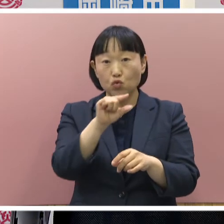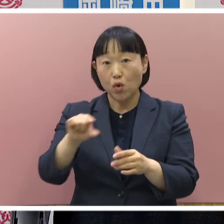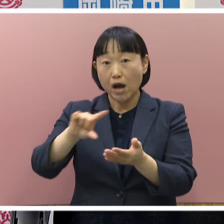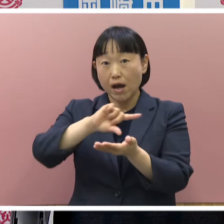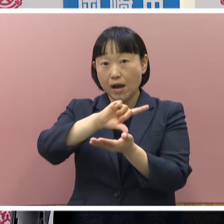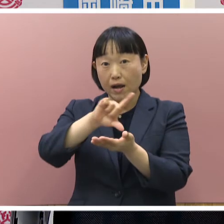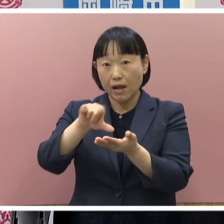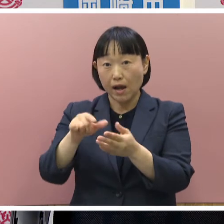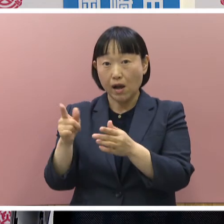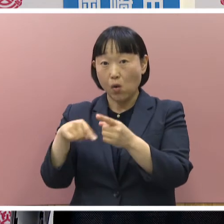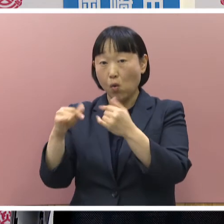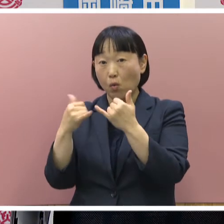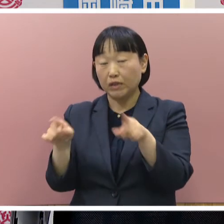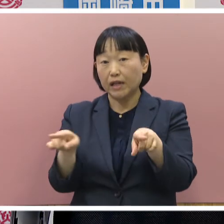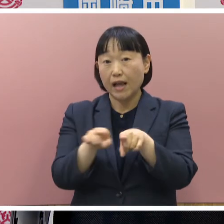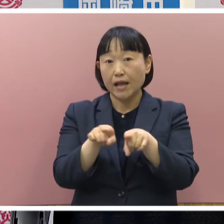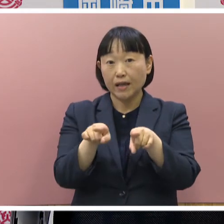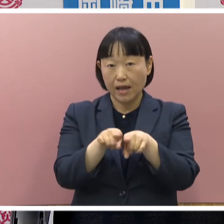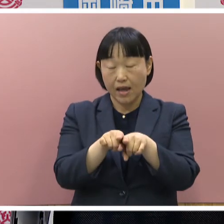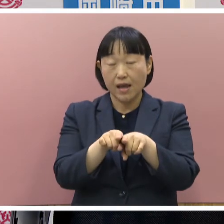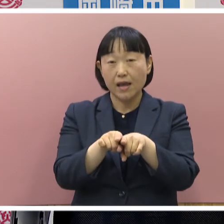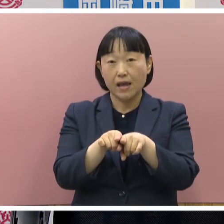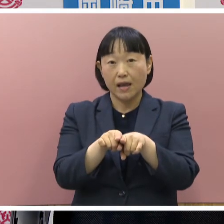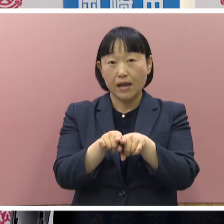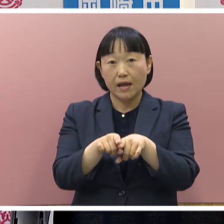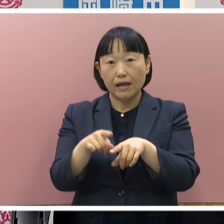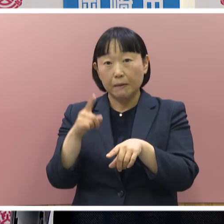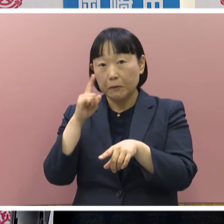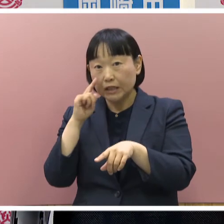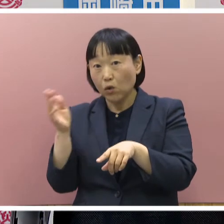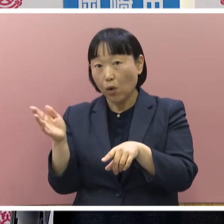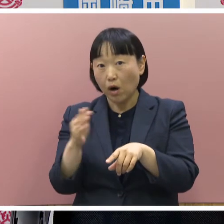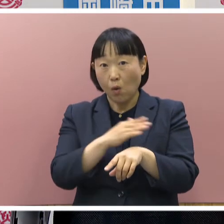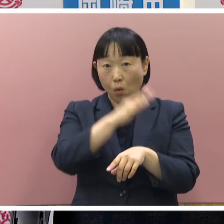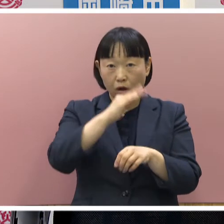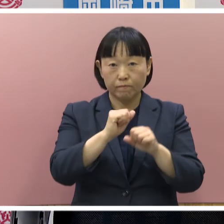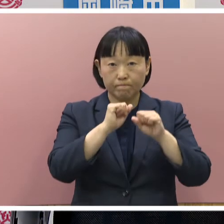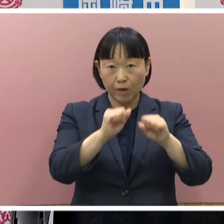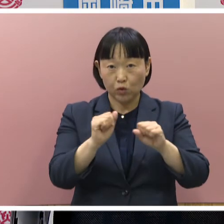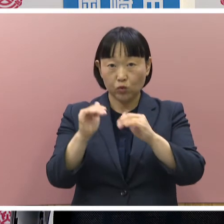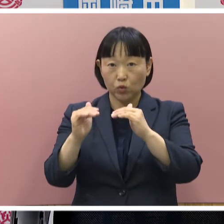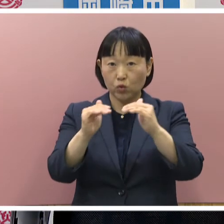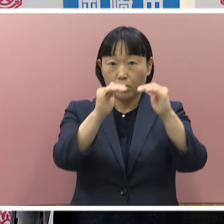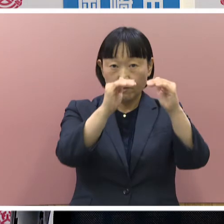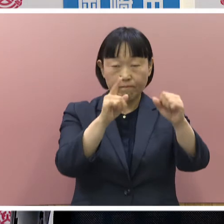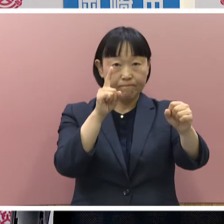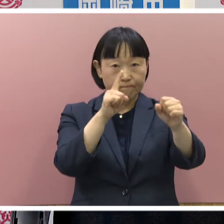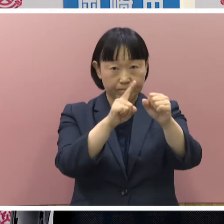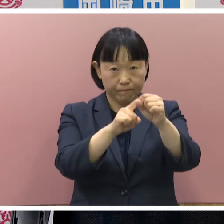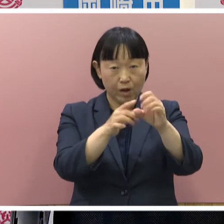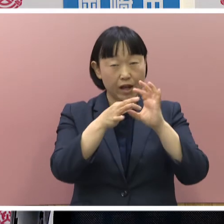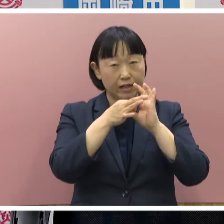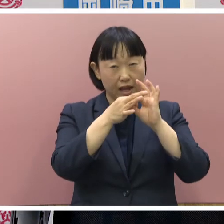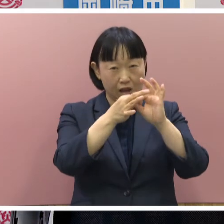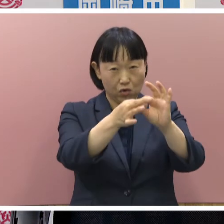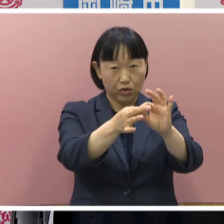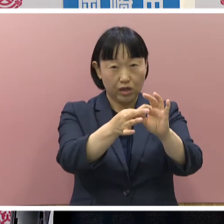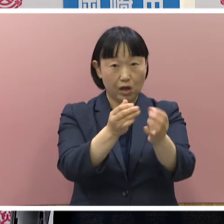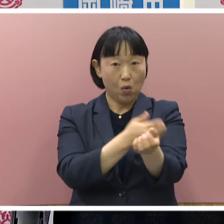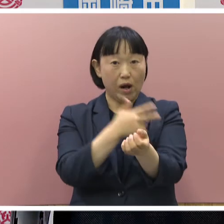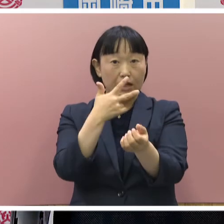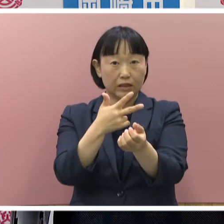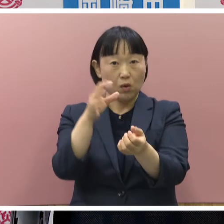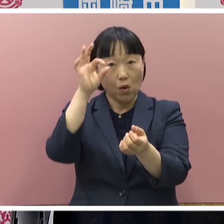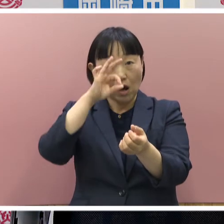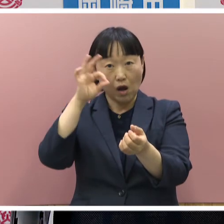連携の取り組みの一つとして、実証事業から本格実施へステップアップし、継続的な本市の観光